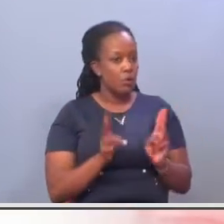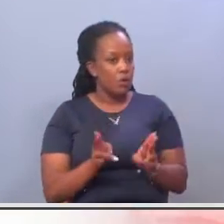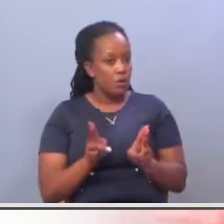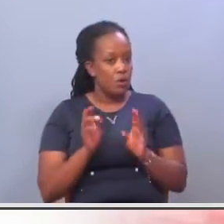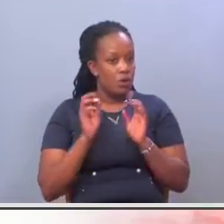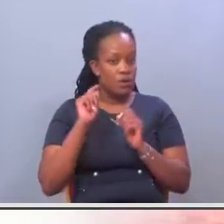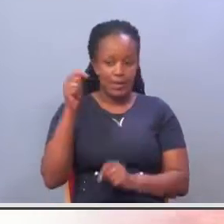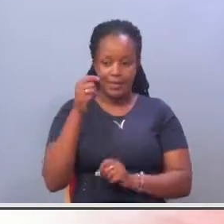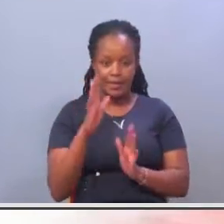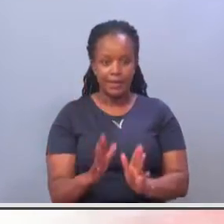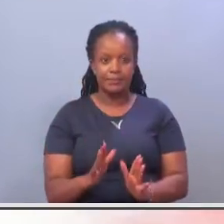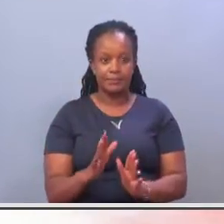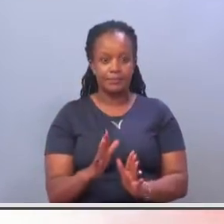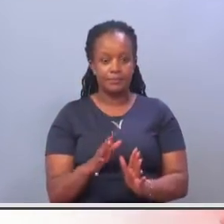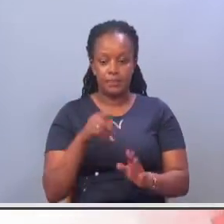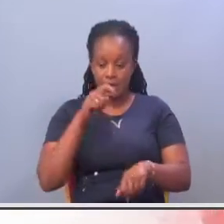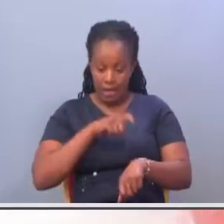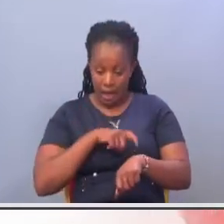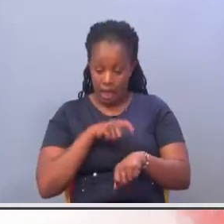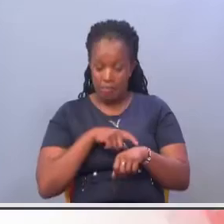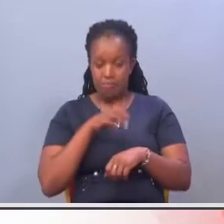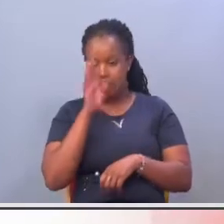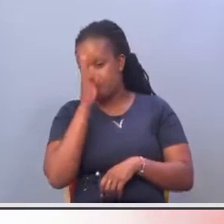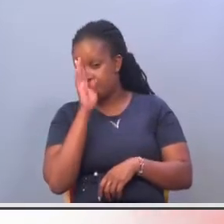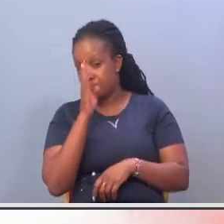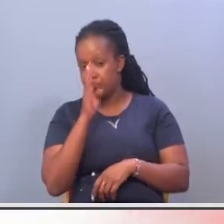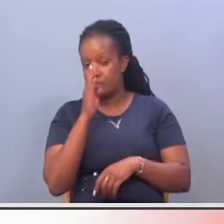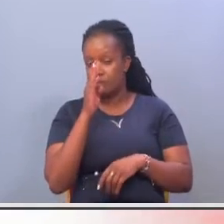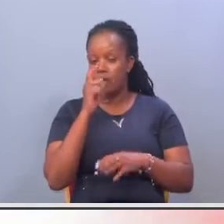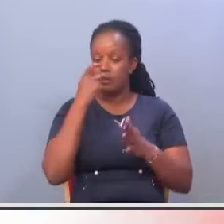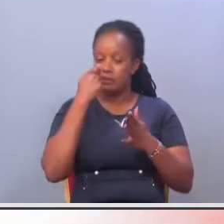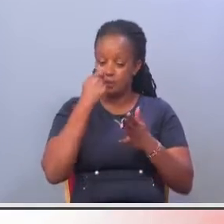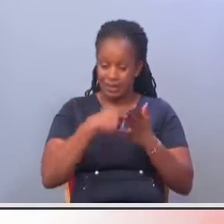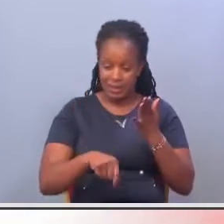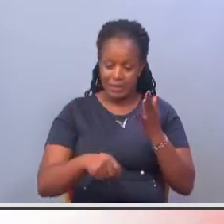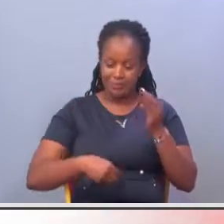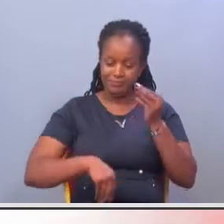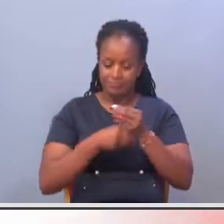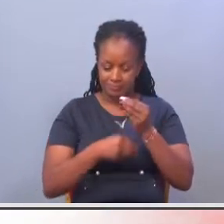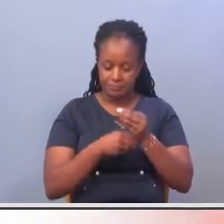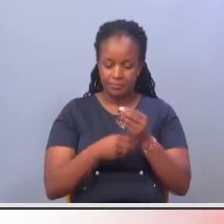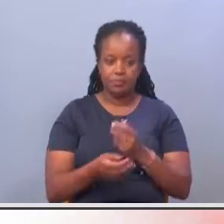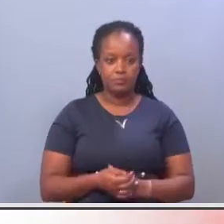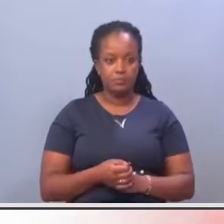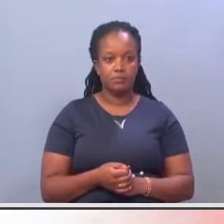Wakikopa zaidi, ushuru unaongezeka. Wakiiba zaidi, ushuru unaongezeka.